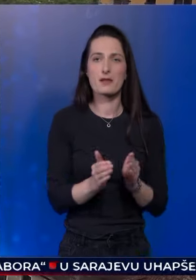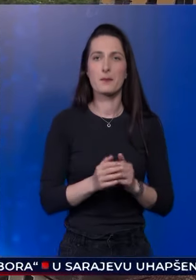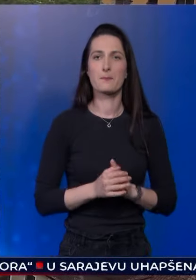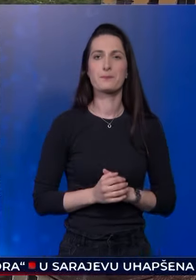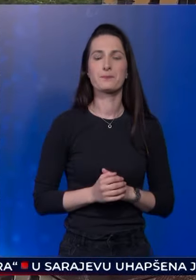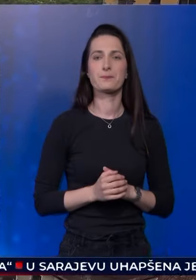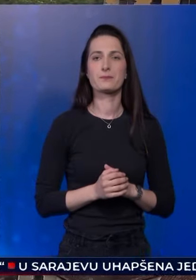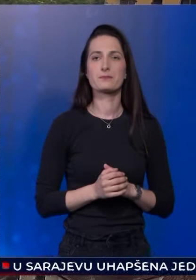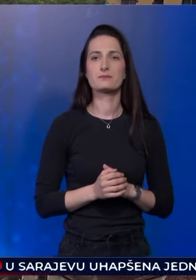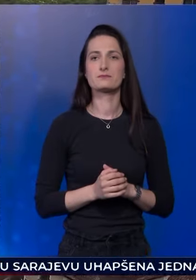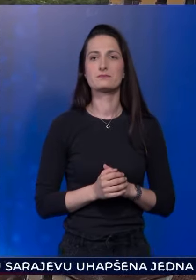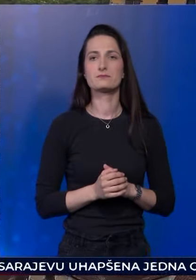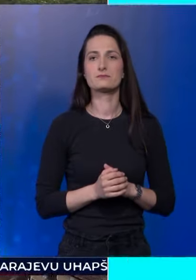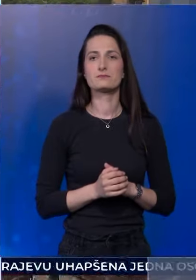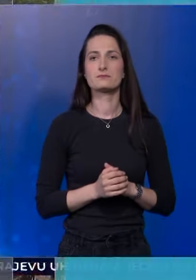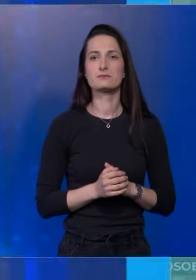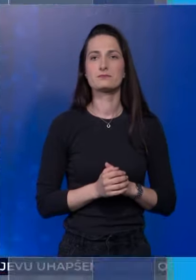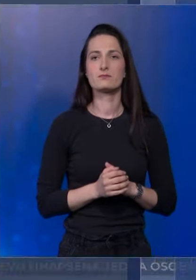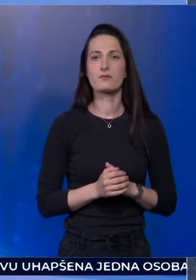manje.